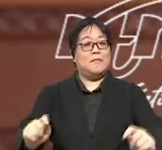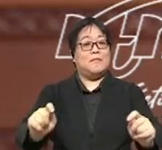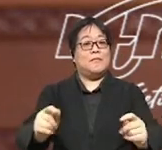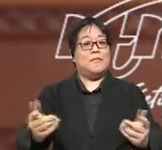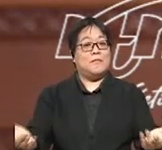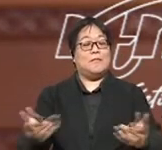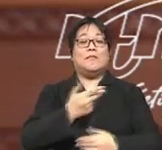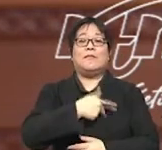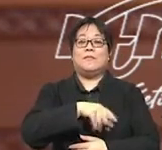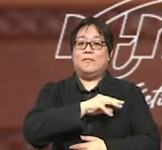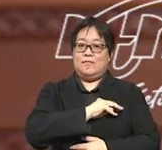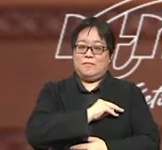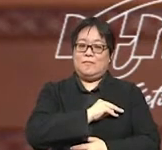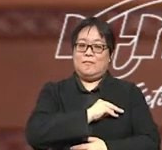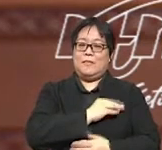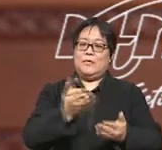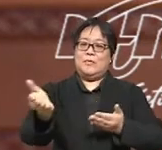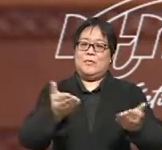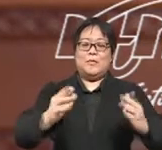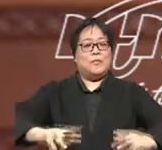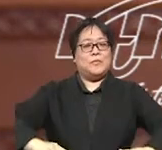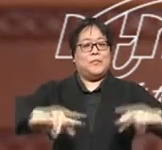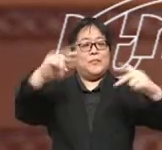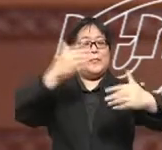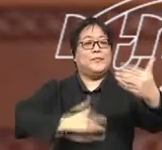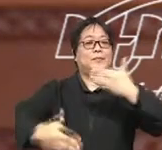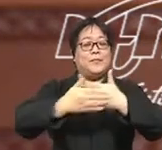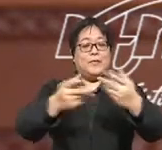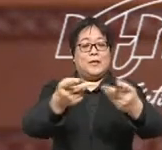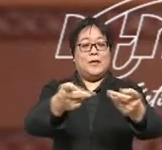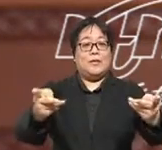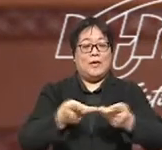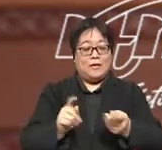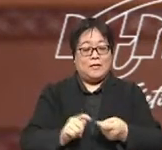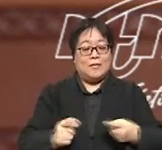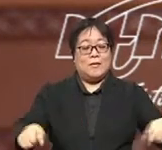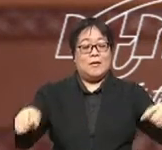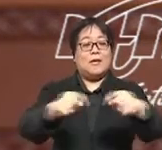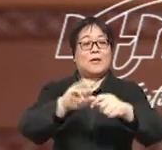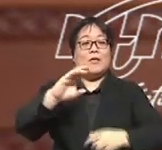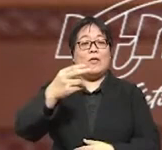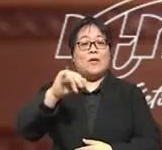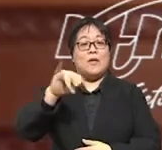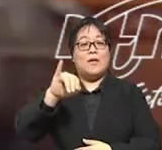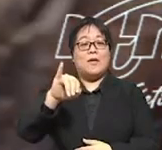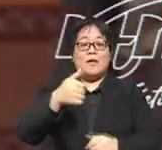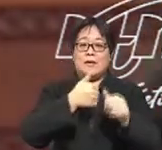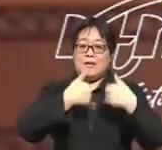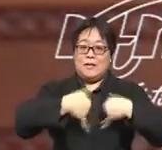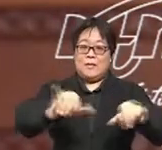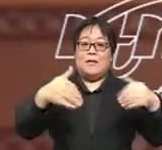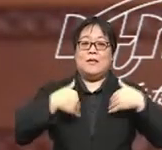diambil oleh Kementerian untuk merawat dan memulihkan kembali kawasan Tasik chini supaya tidak hilang Stikes